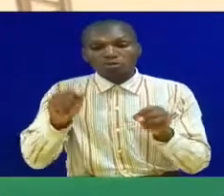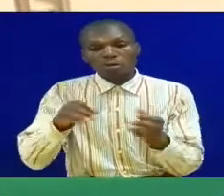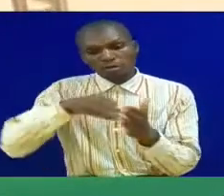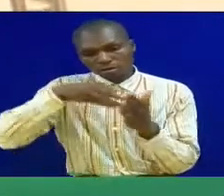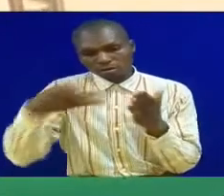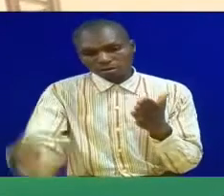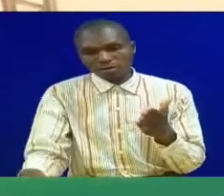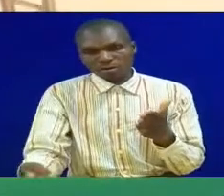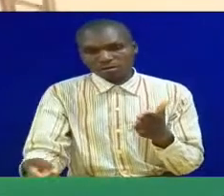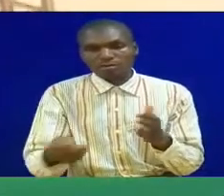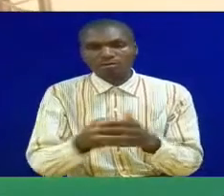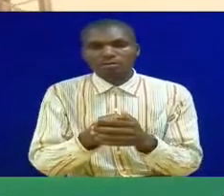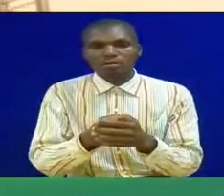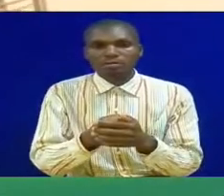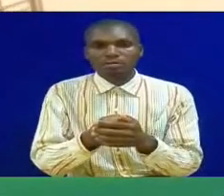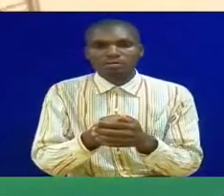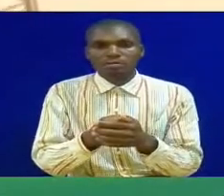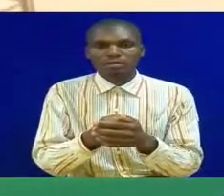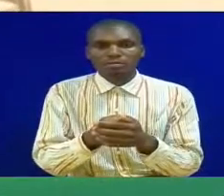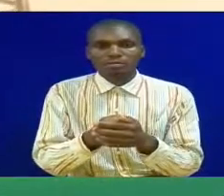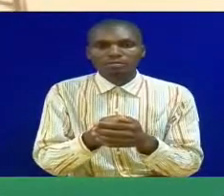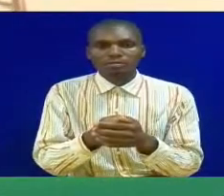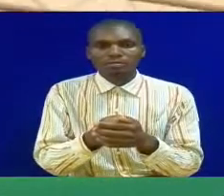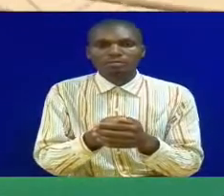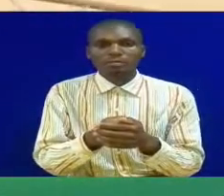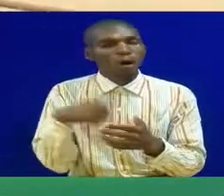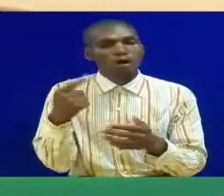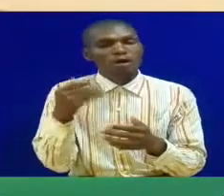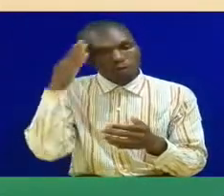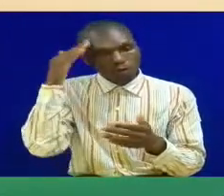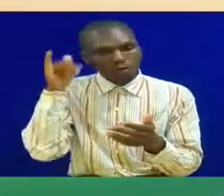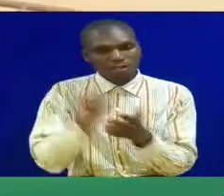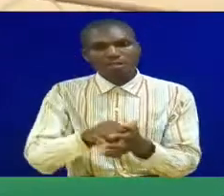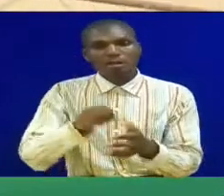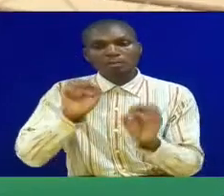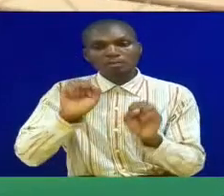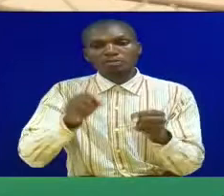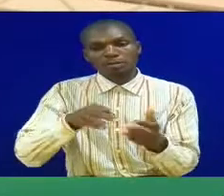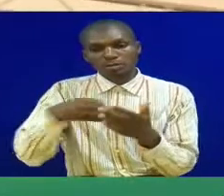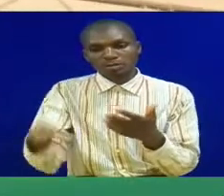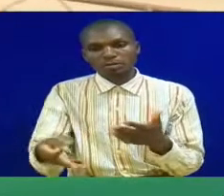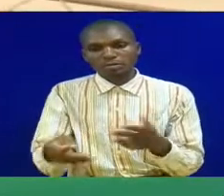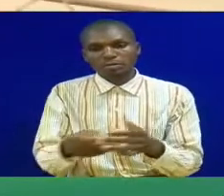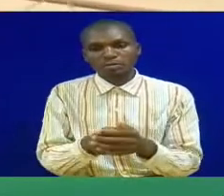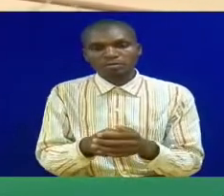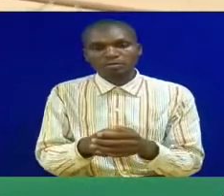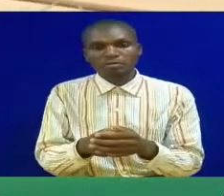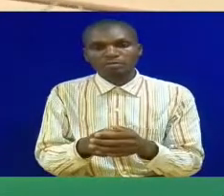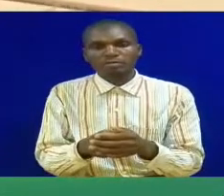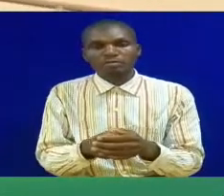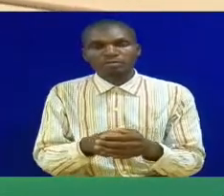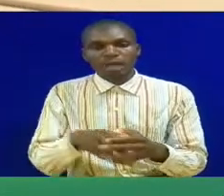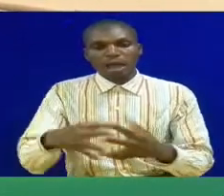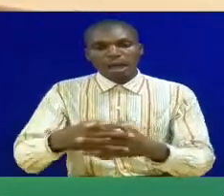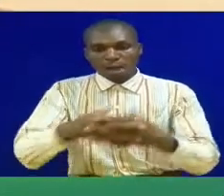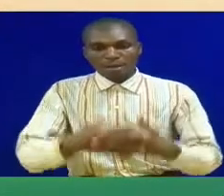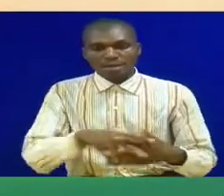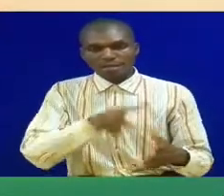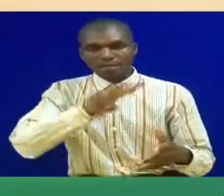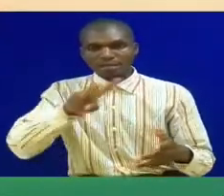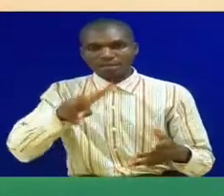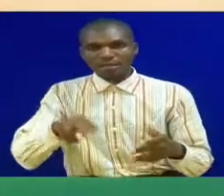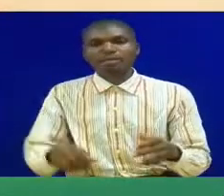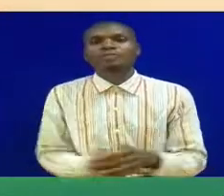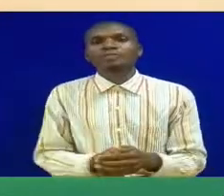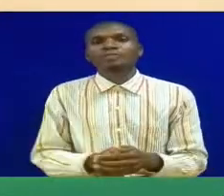preparing ground for violence na kukataa kushindwa. Enda America kule kuona assistant ministers kuanza kulia kule